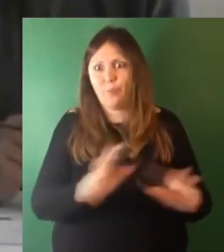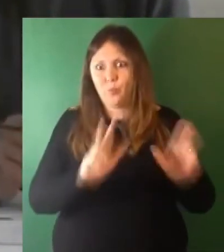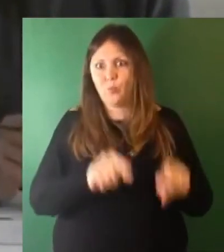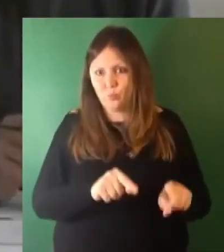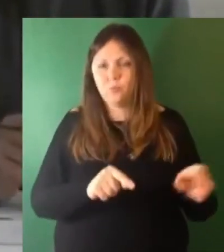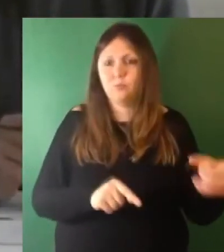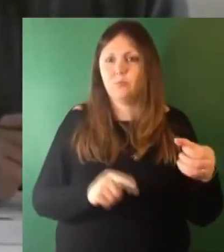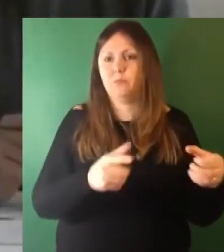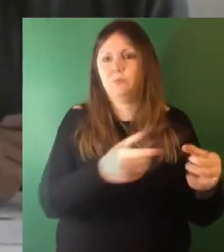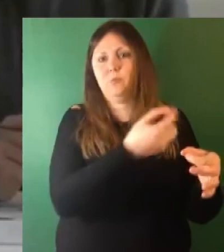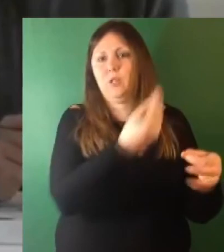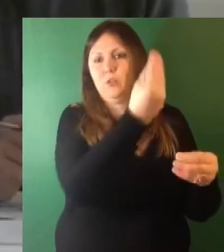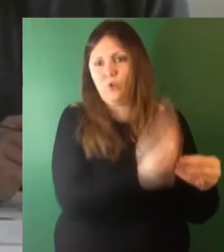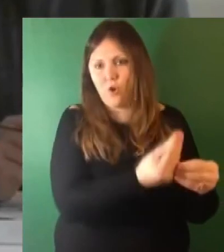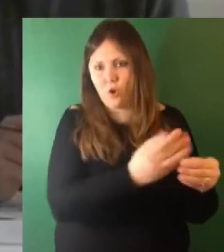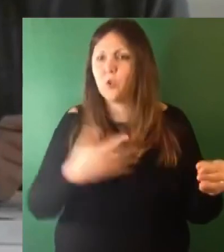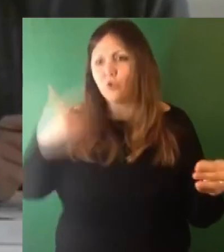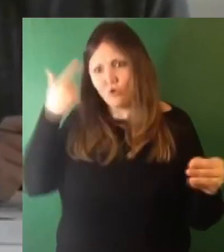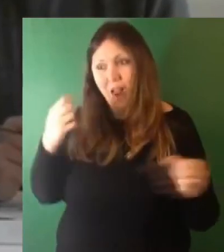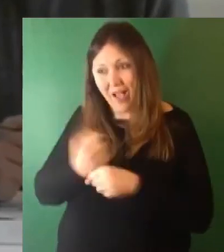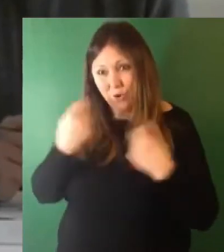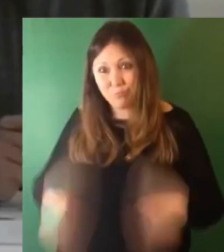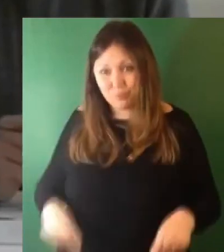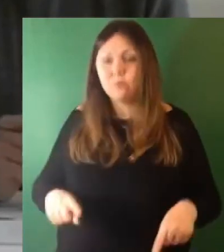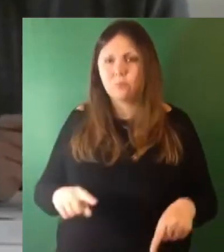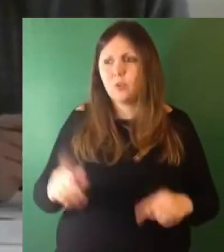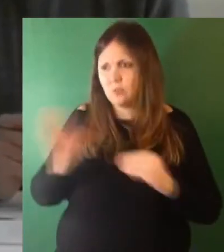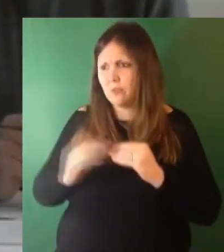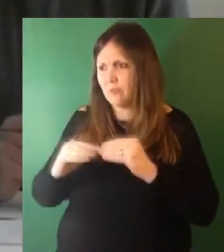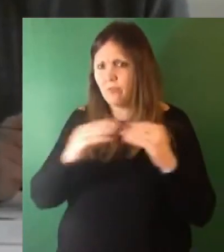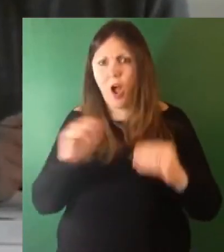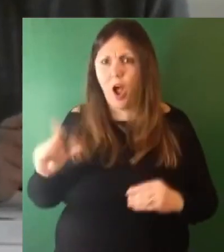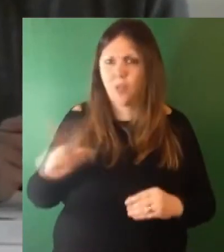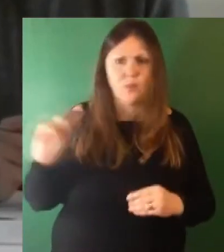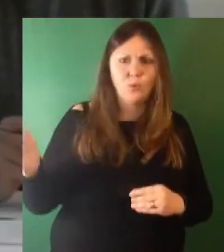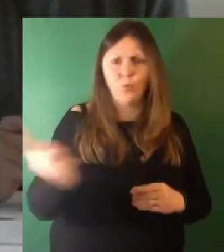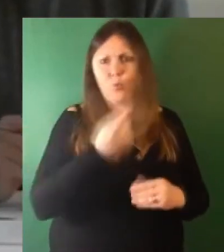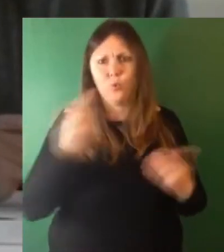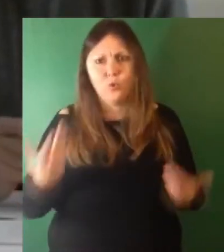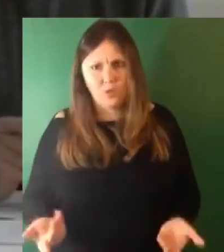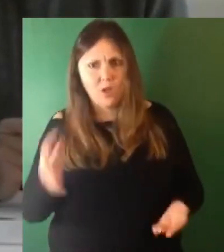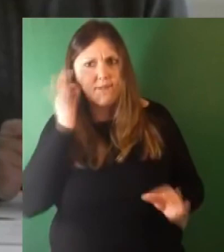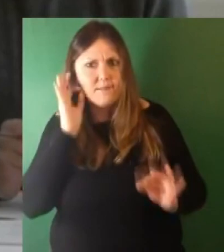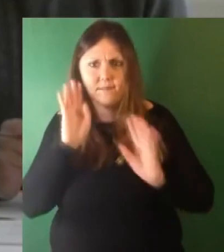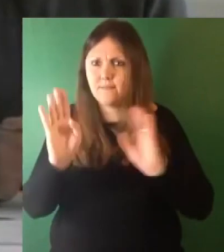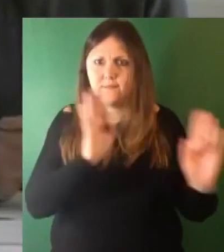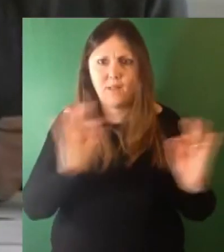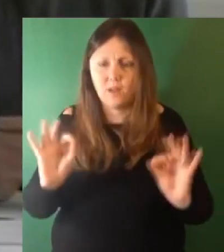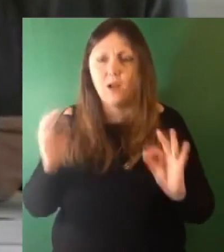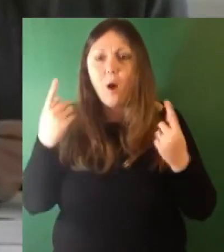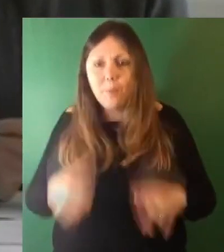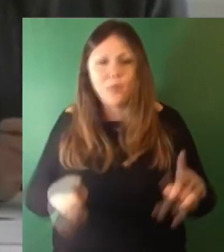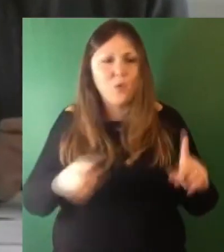conoscenza che tutte le ASL lo stanno facendo, e lo stanno facendo con accuratezza, tanto che noi grosse catene di